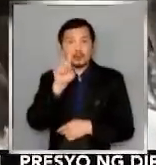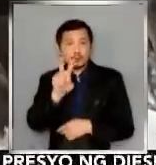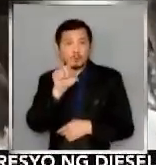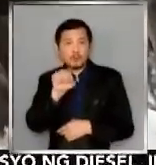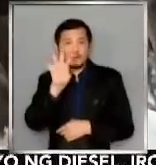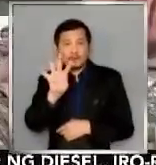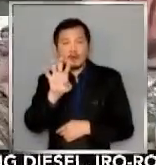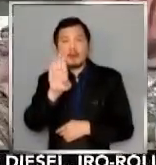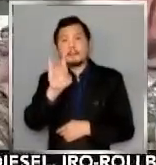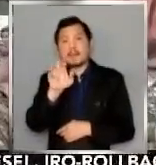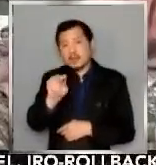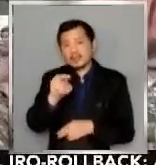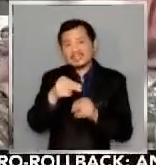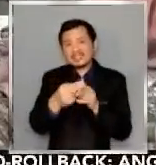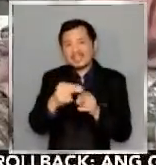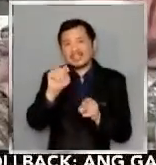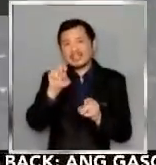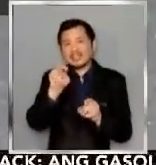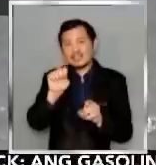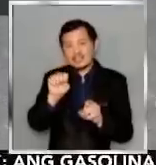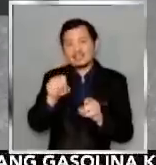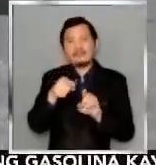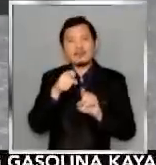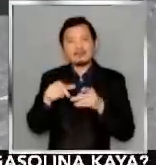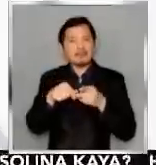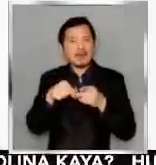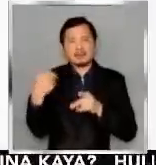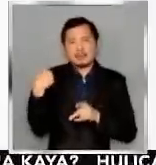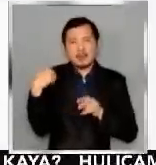hindi nare-recycle. Sabi naman ng Worldwide Fund for Nature,